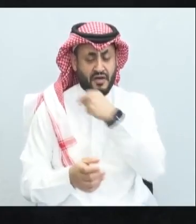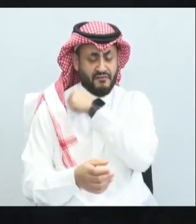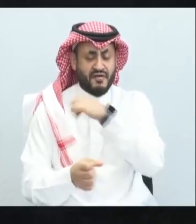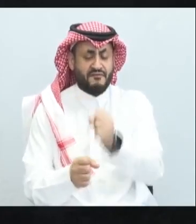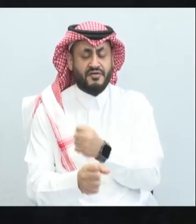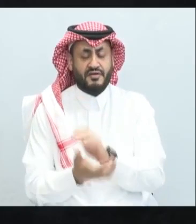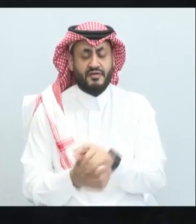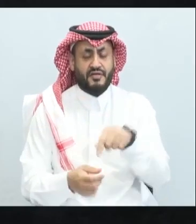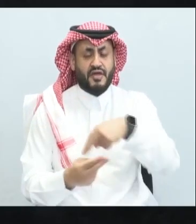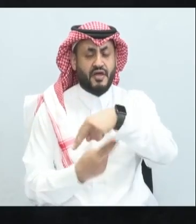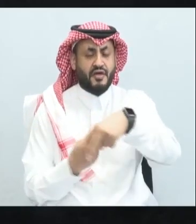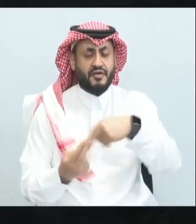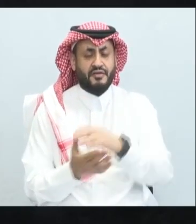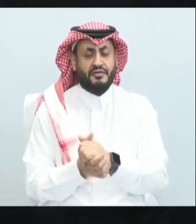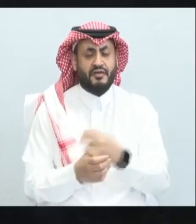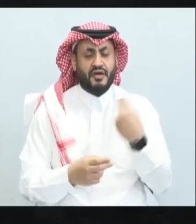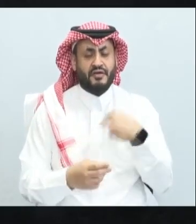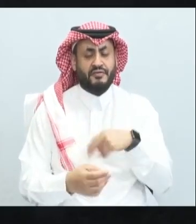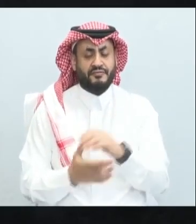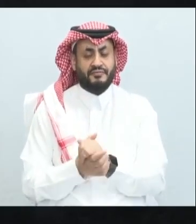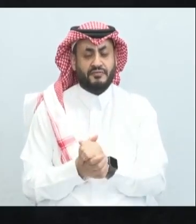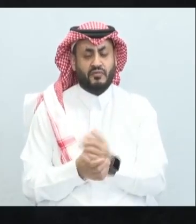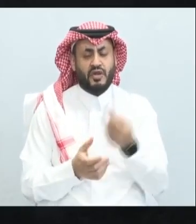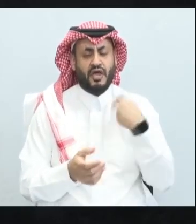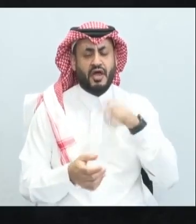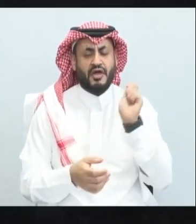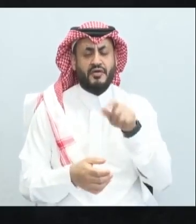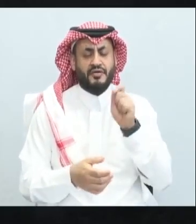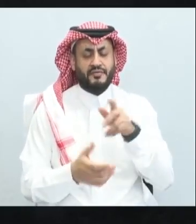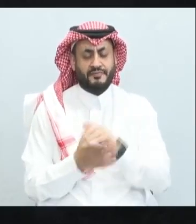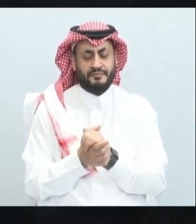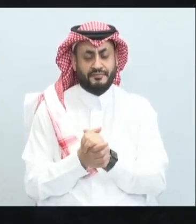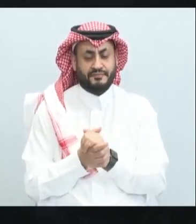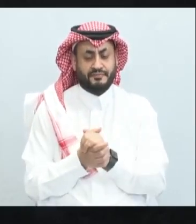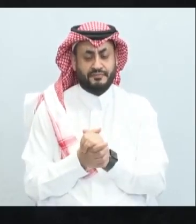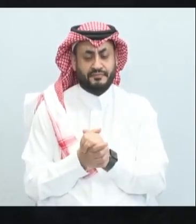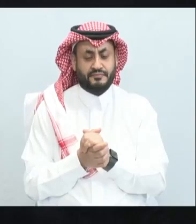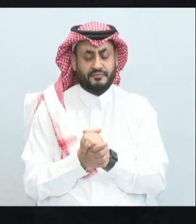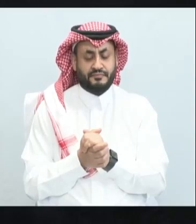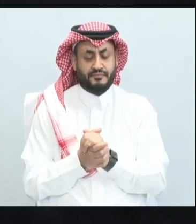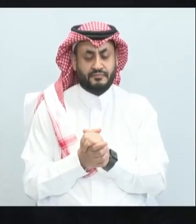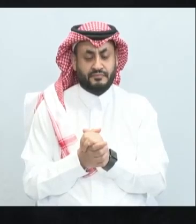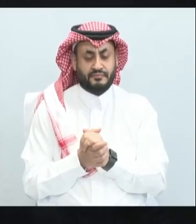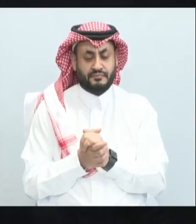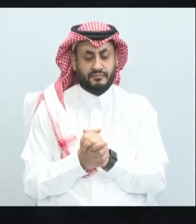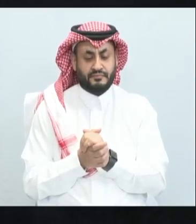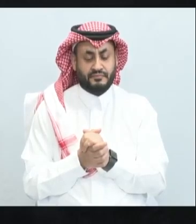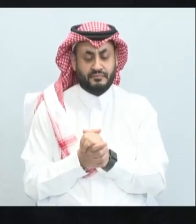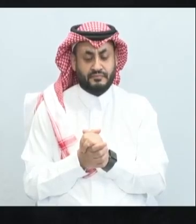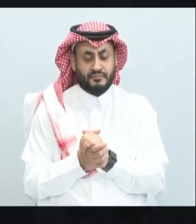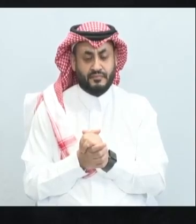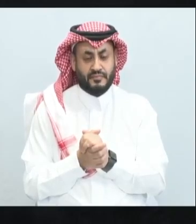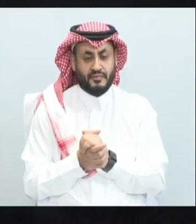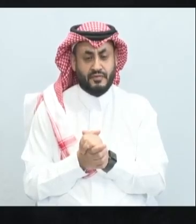في اثناء عمرته او او حجه فهذه ايضا من السنن كذلك هناك من